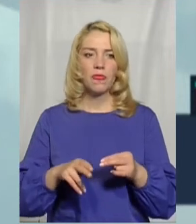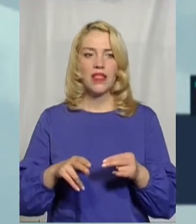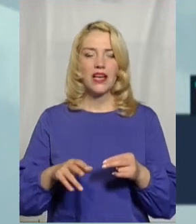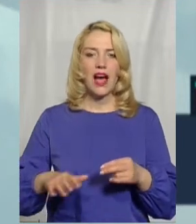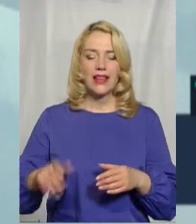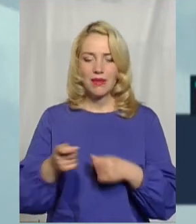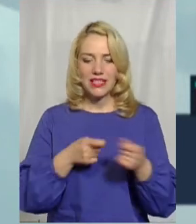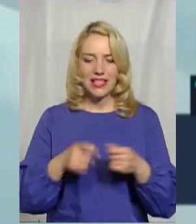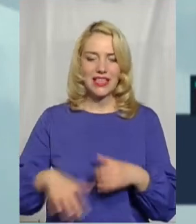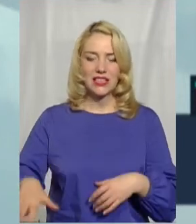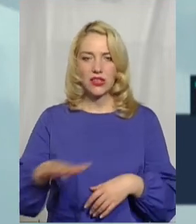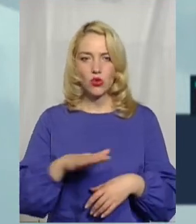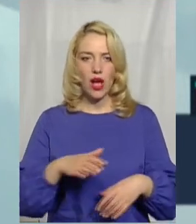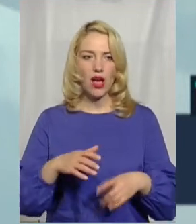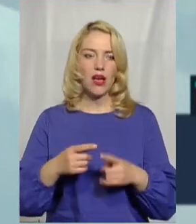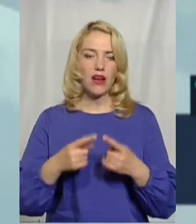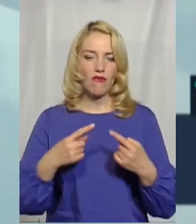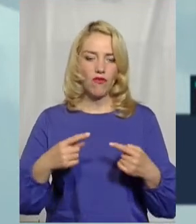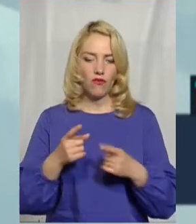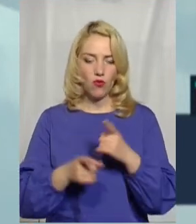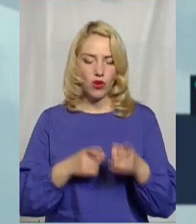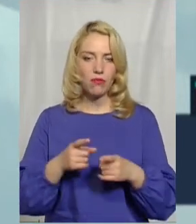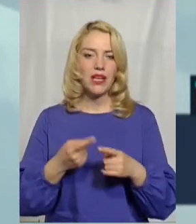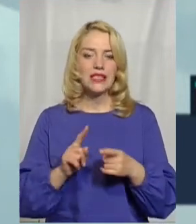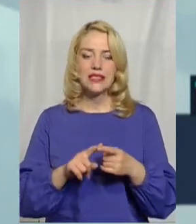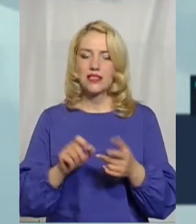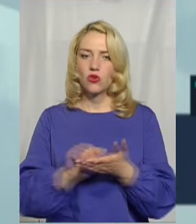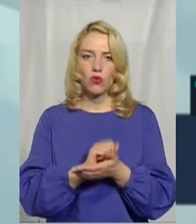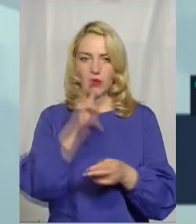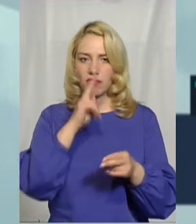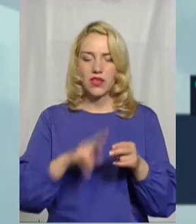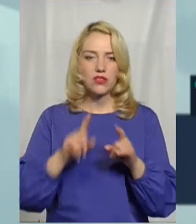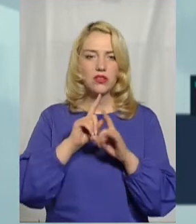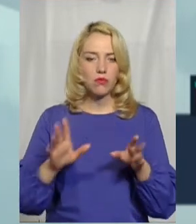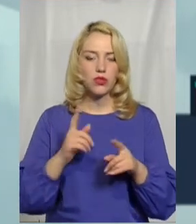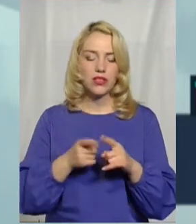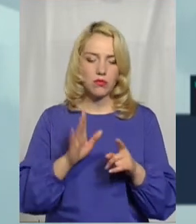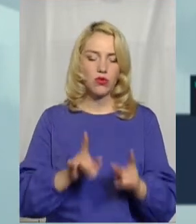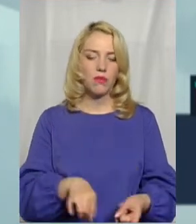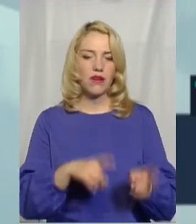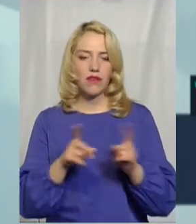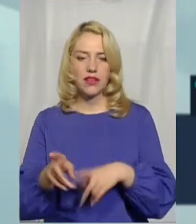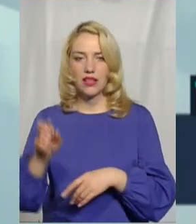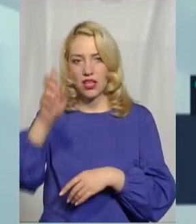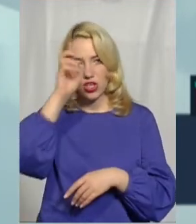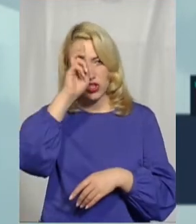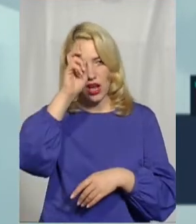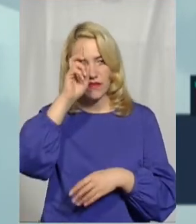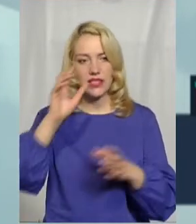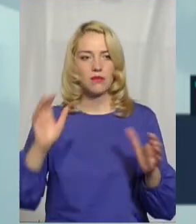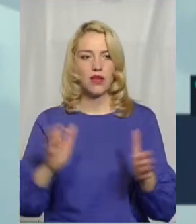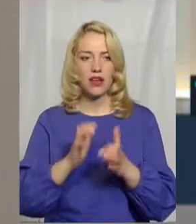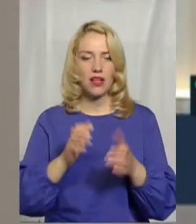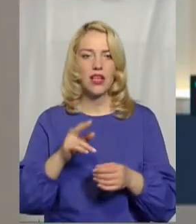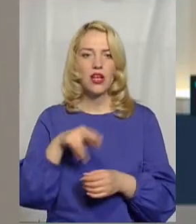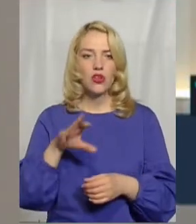ми знаємо, що всі документи ми не втратимо, а вони перейдуть на архівне зберігання, на державне зберігання до відповідних архівних